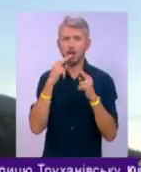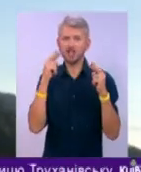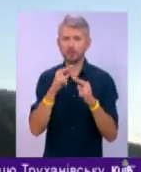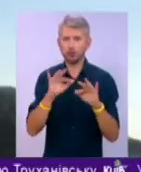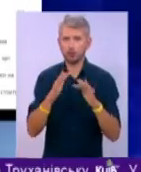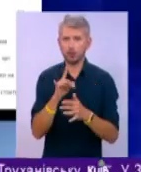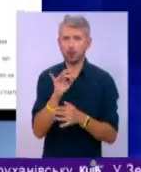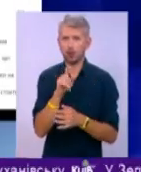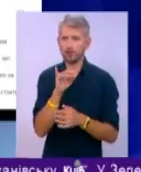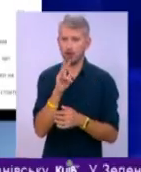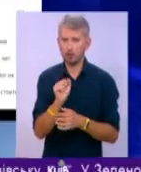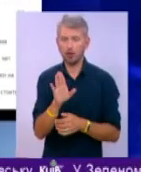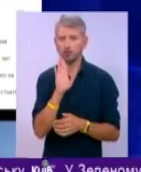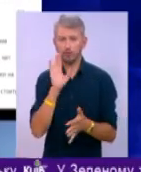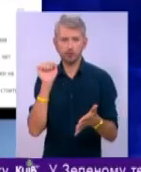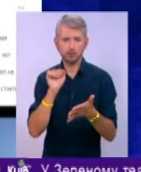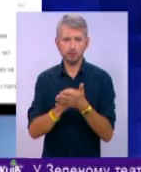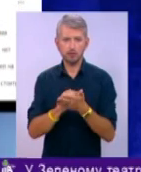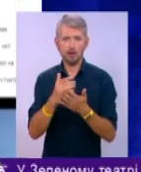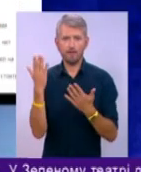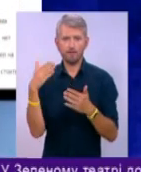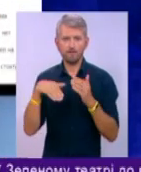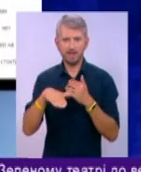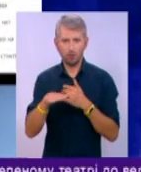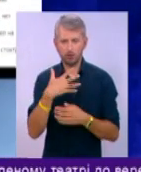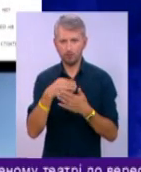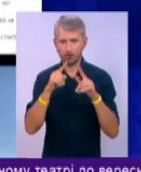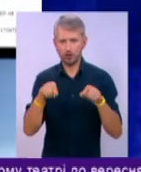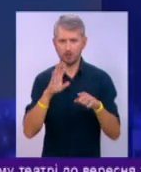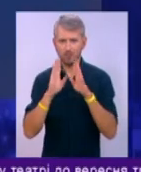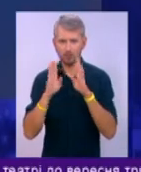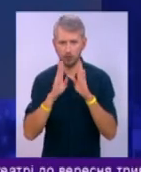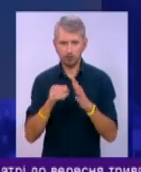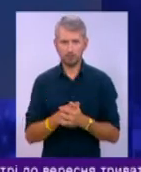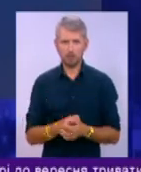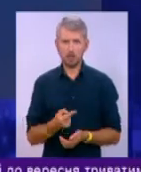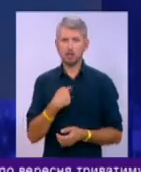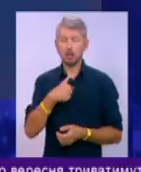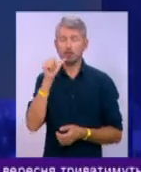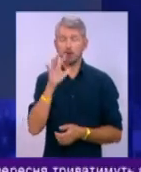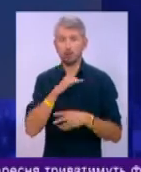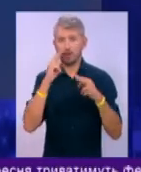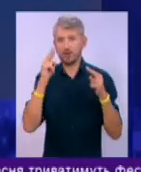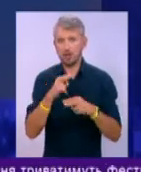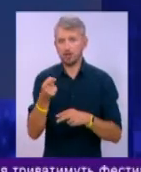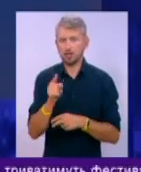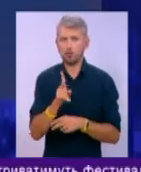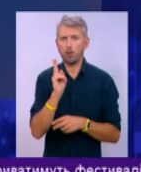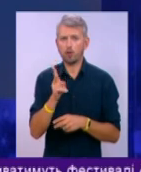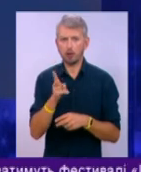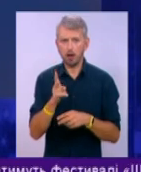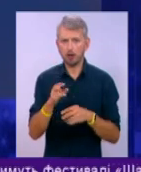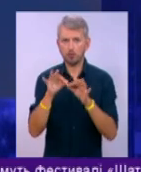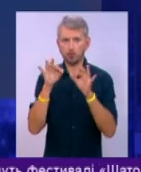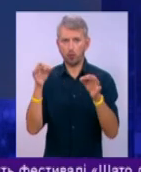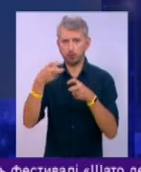інциденту Рузанна. Дівчина розмістила відеозапис на своїй сторінці у соцмережі. Я вчера была свидетелем того, как оборвался трос,